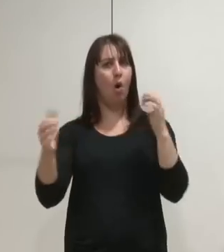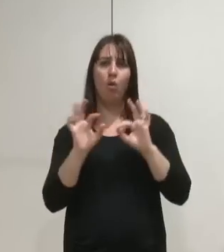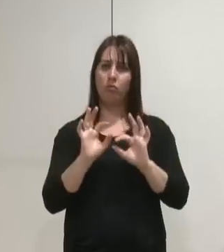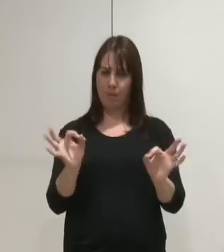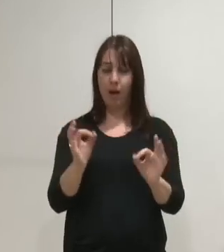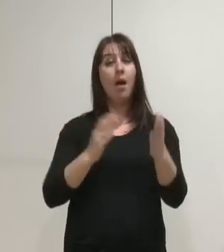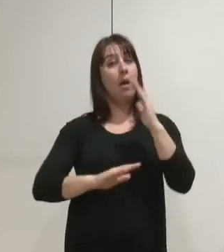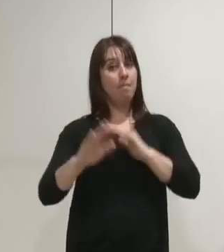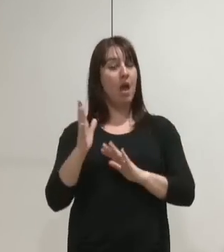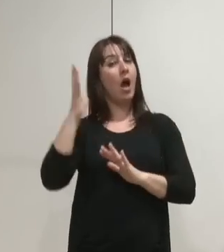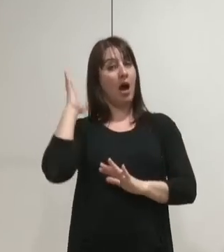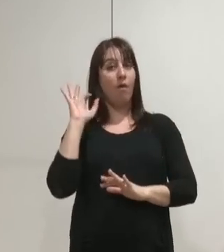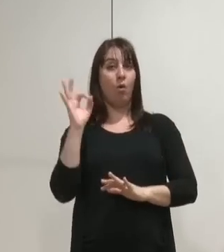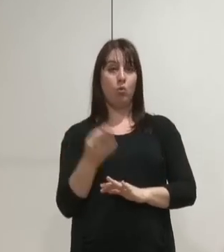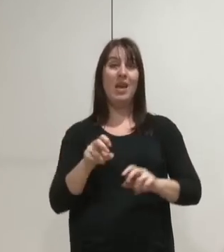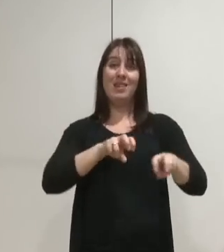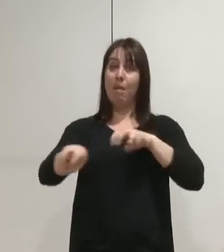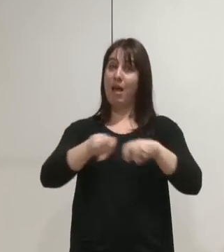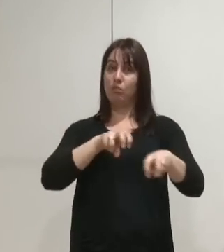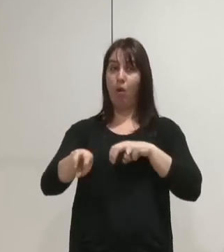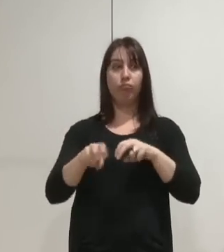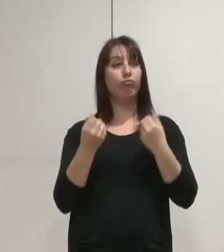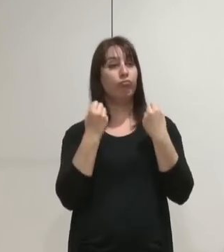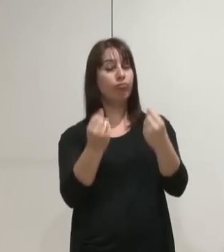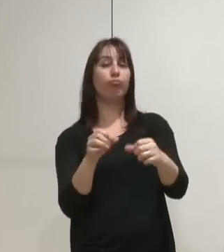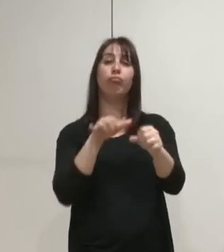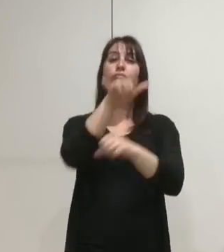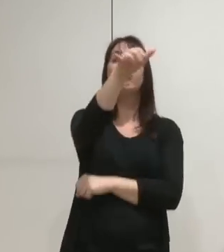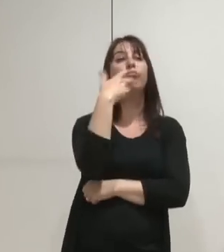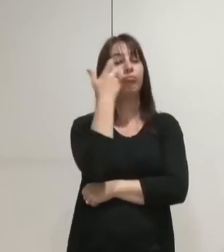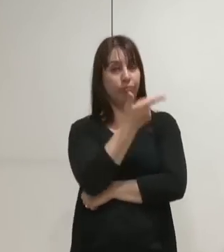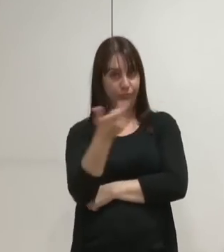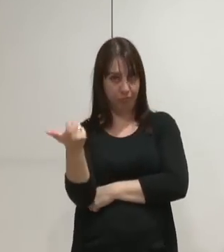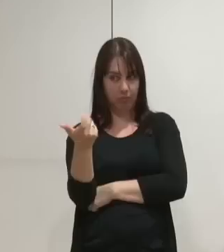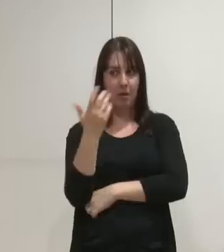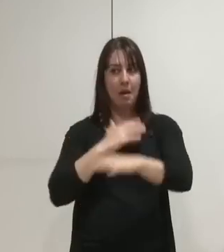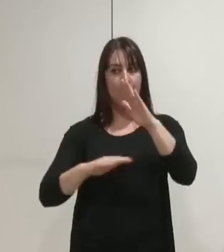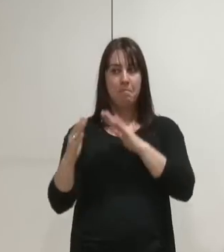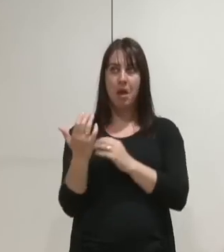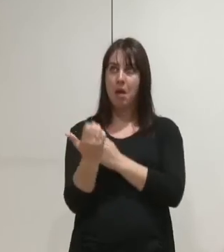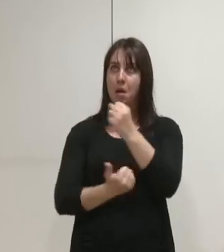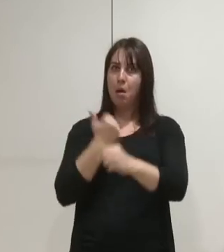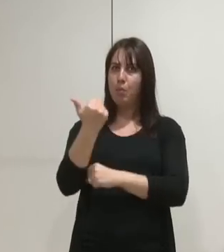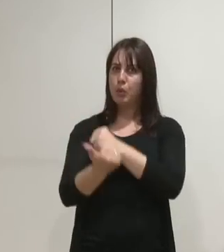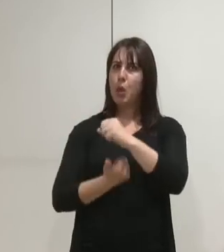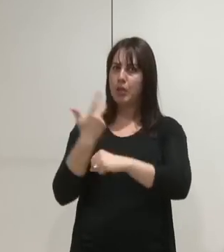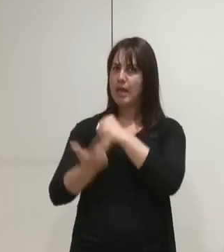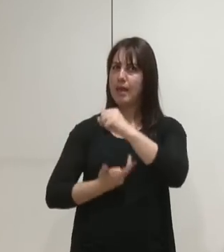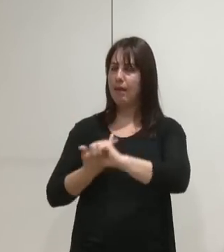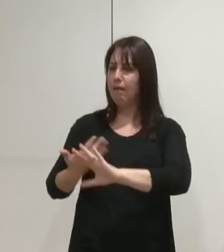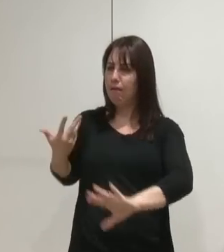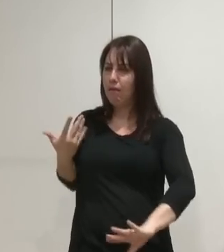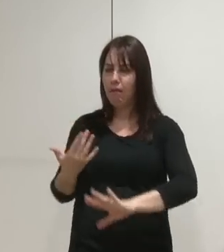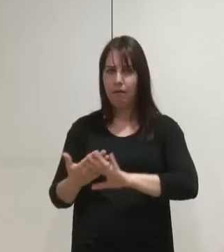remboursements de déplacement et pour la première fois dans tous les cas depuis de nombreuses années nous